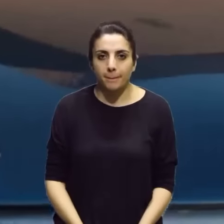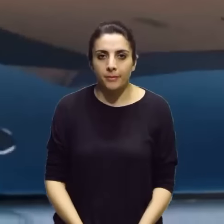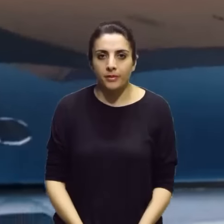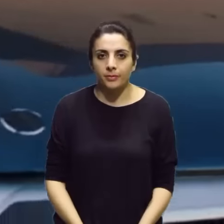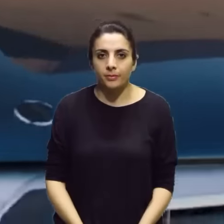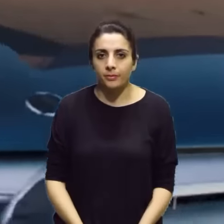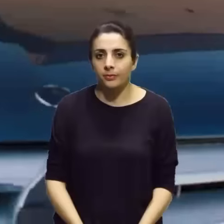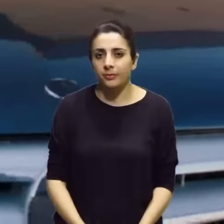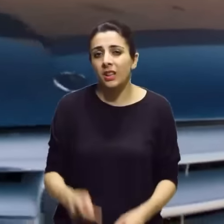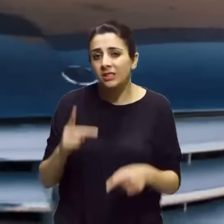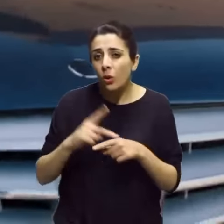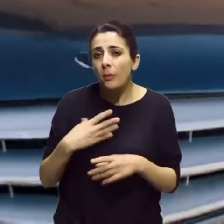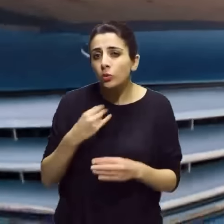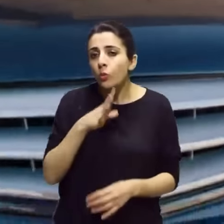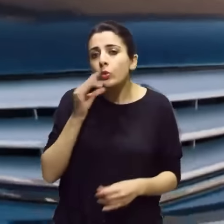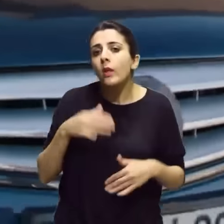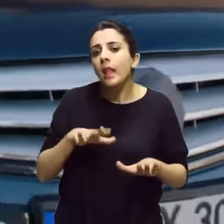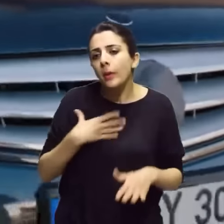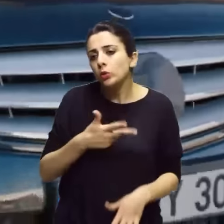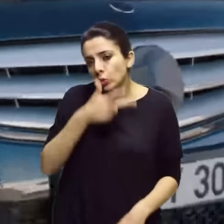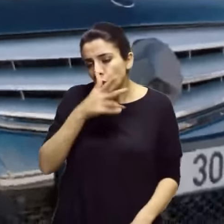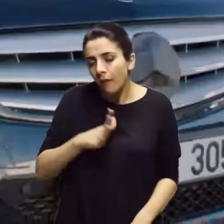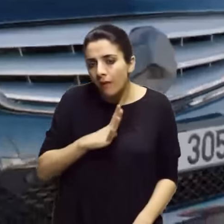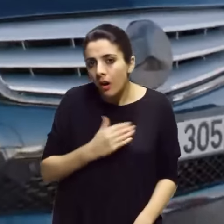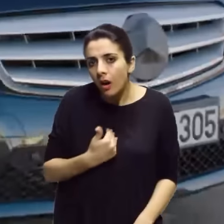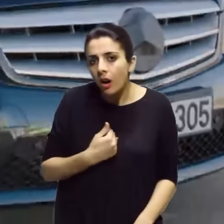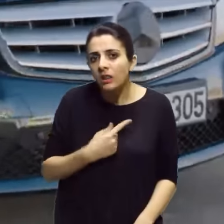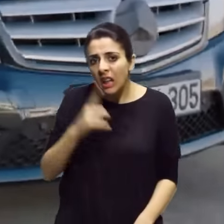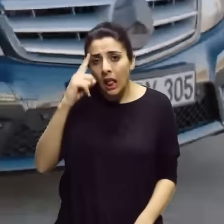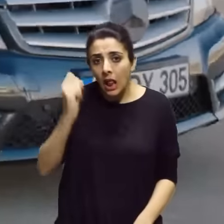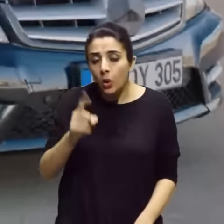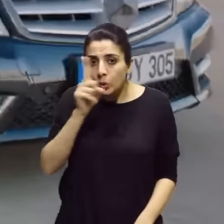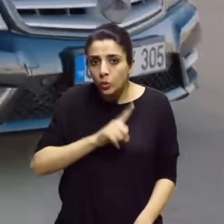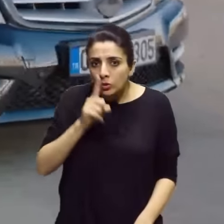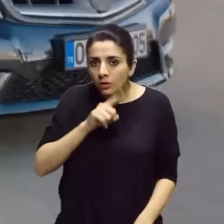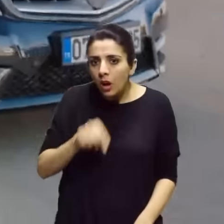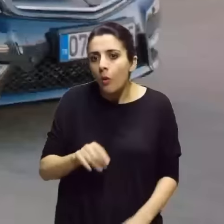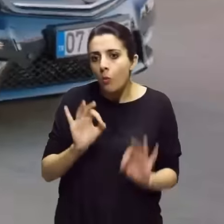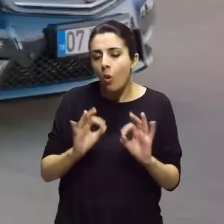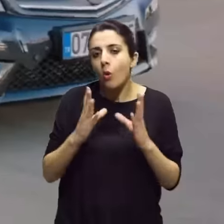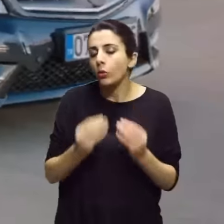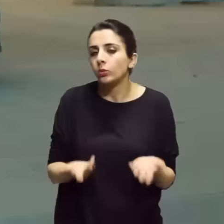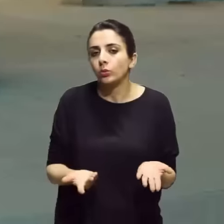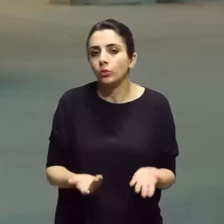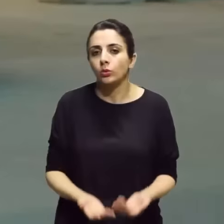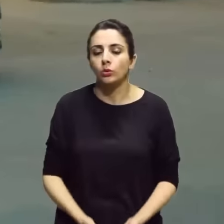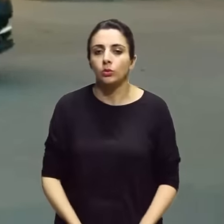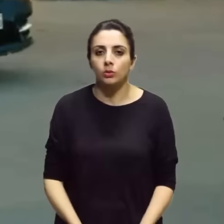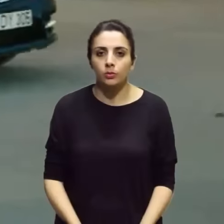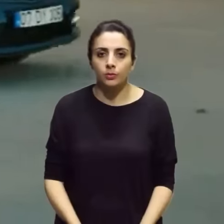Zeyno, ben de çok mutlu değilim bu durumdan, tamam mı? Ben de üzülüyorum. Senin inadın yüzünden iş bu raddeye geldi.